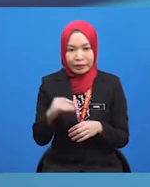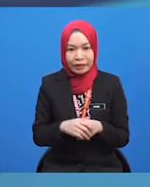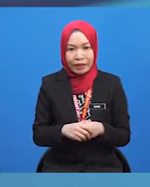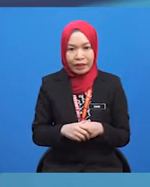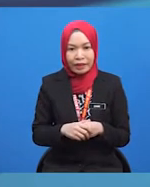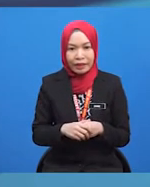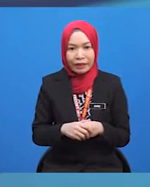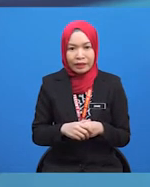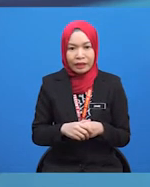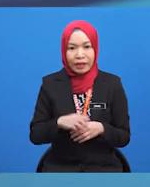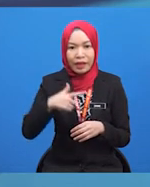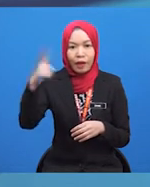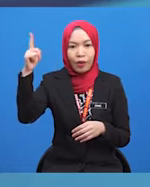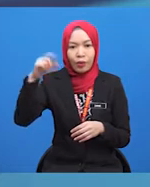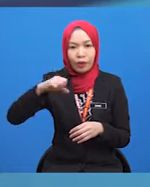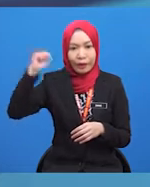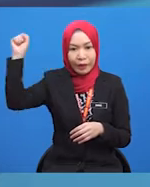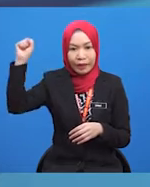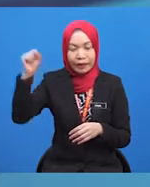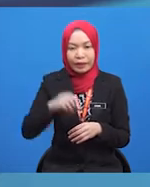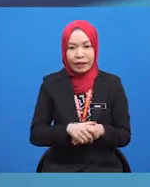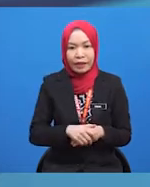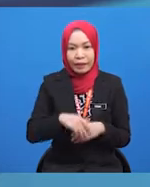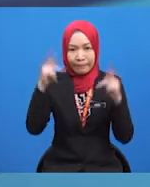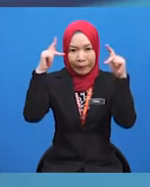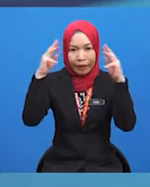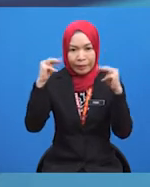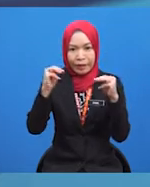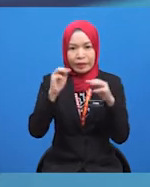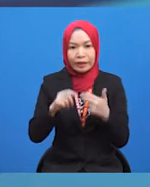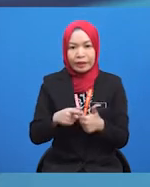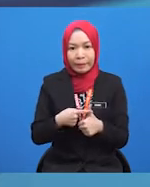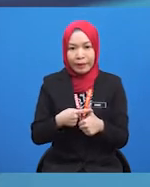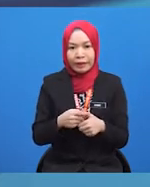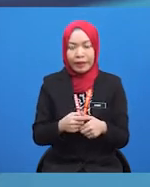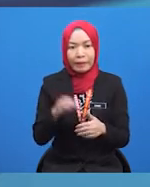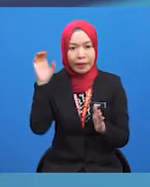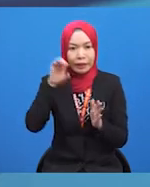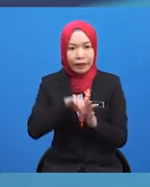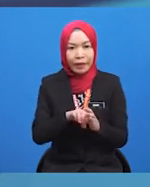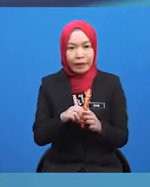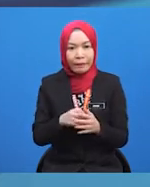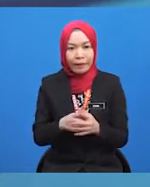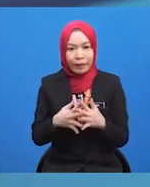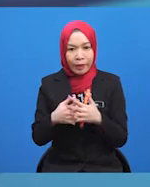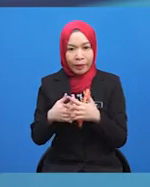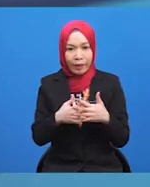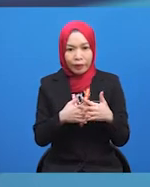laungan kemerdekaan, gambar Perdana Menteri pertama, gambar perpaduan antara